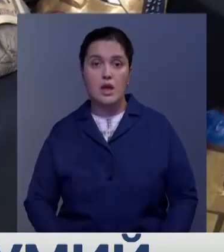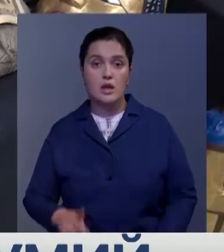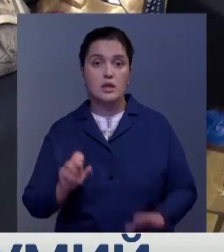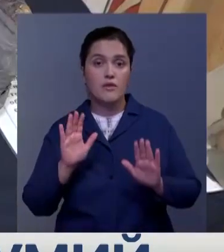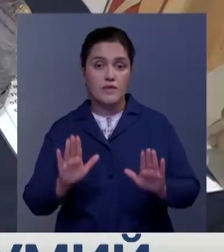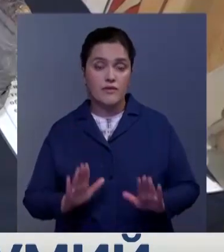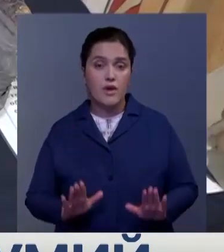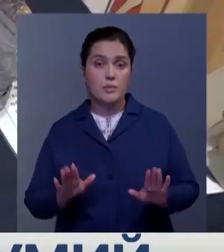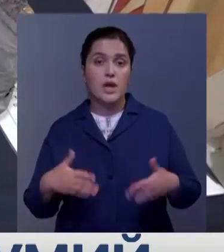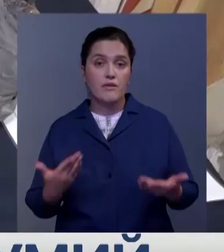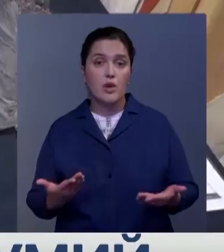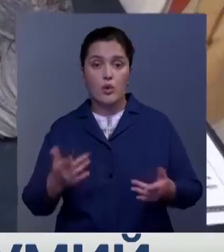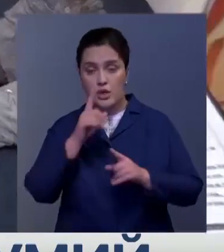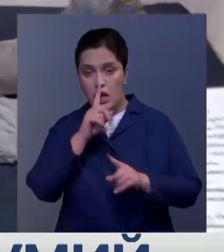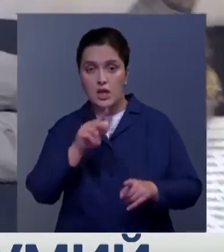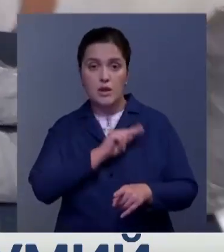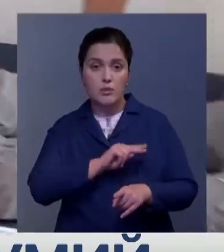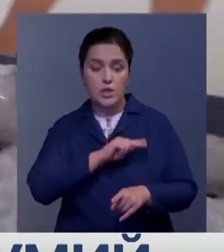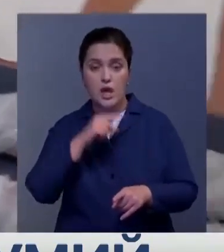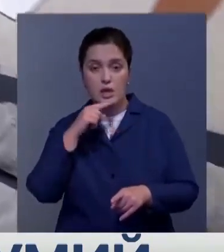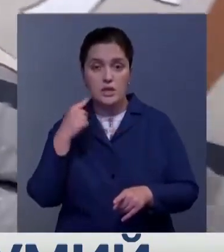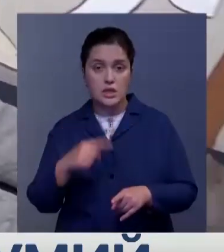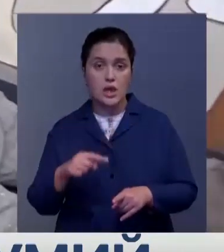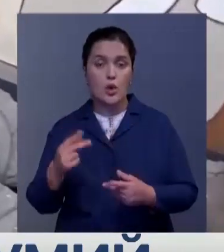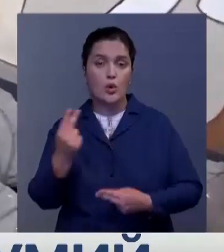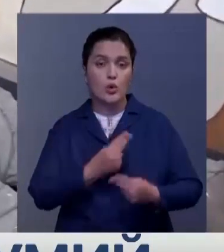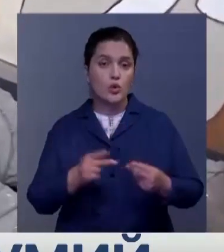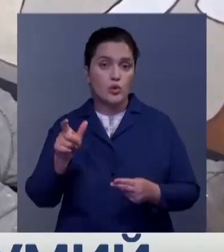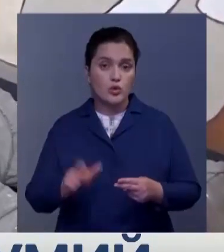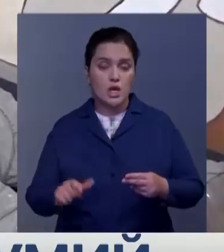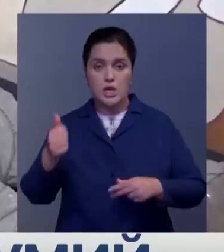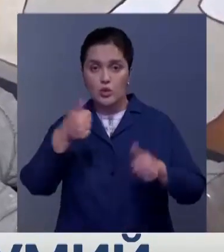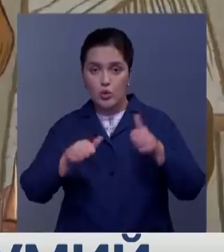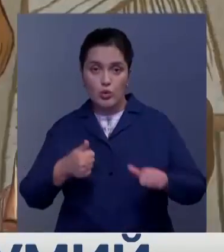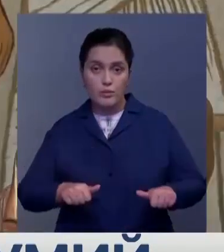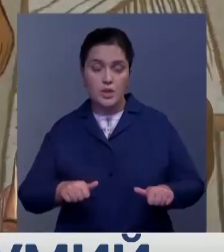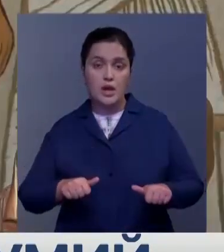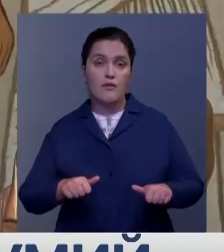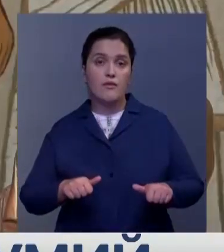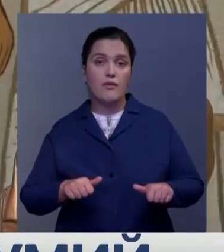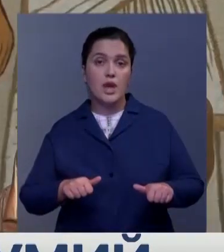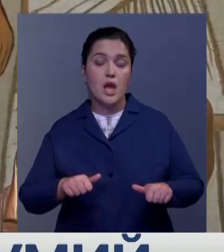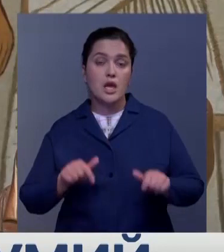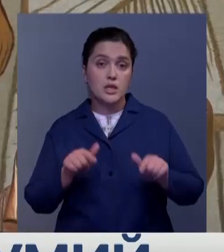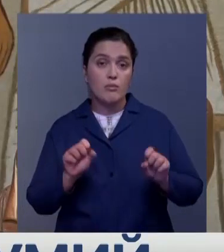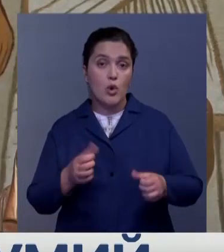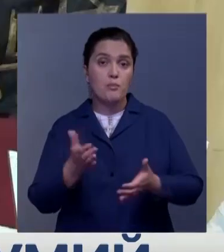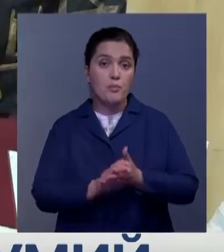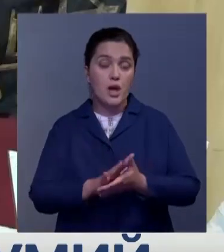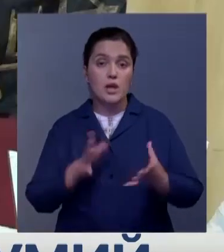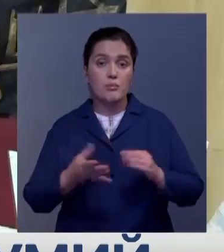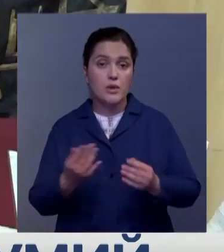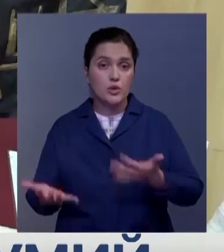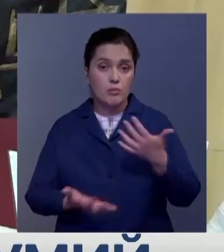экспонатов. На выставке представлены уникальные работы российских художников и скульпторов. Здесь можно познакомиться